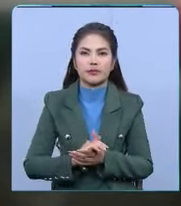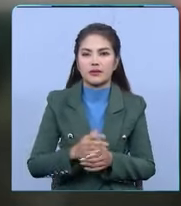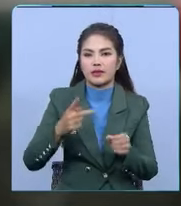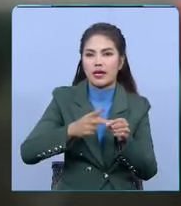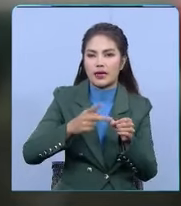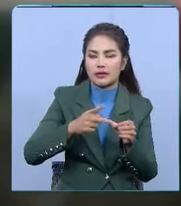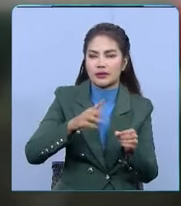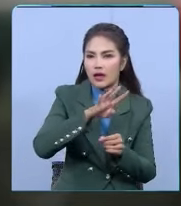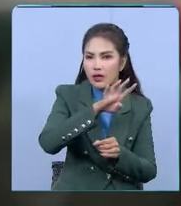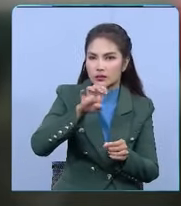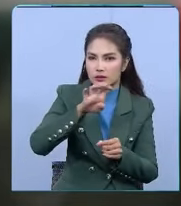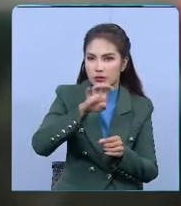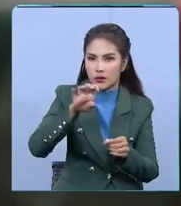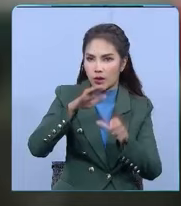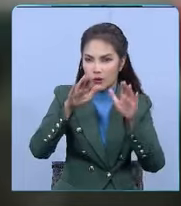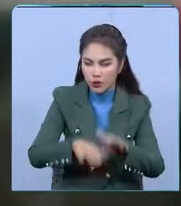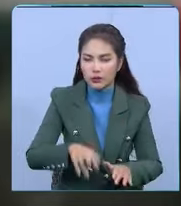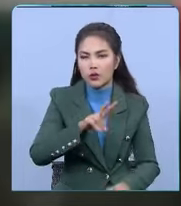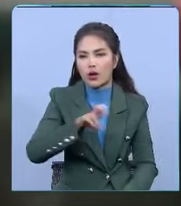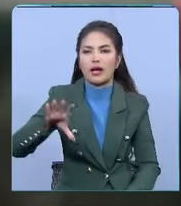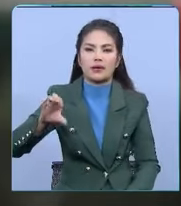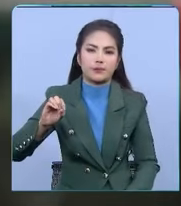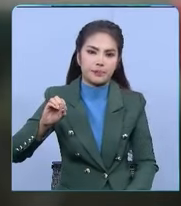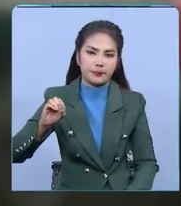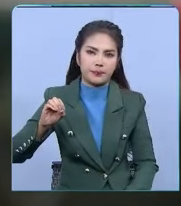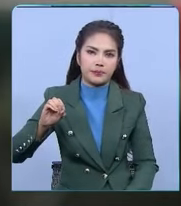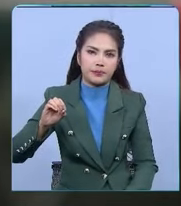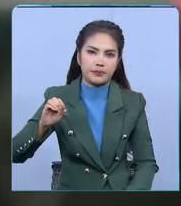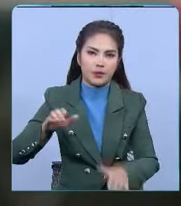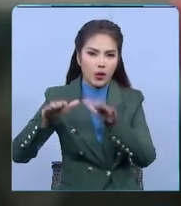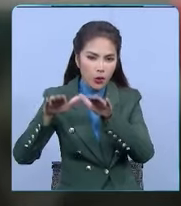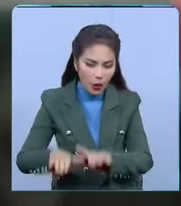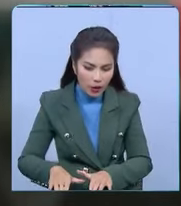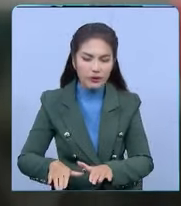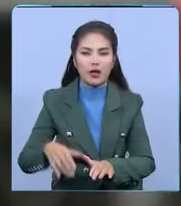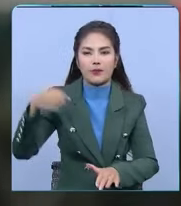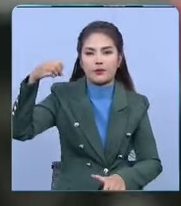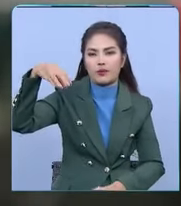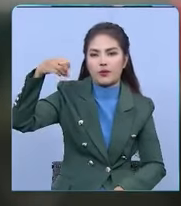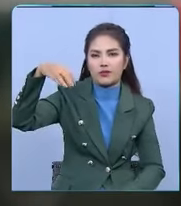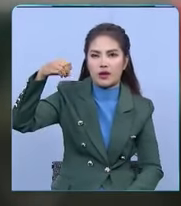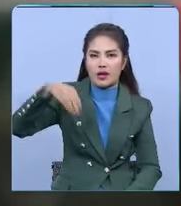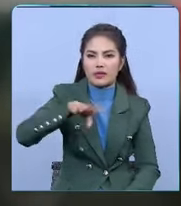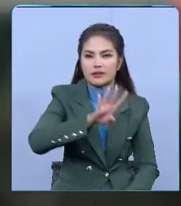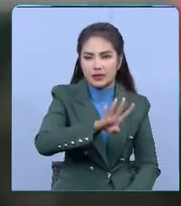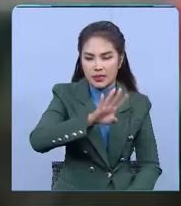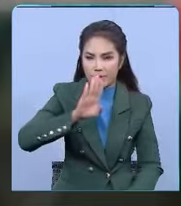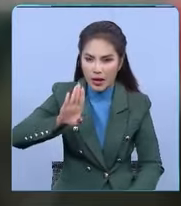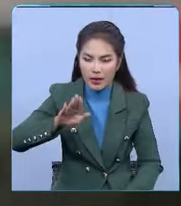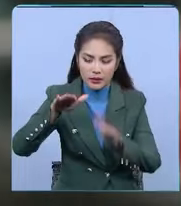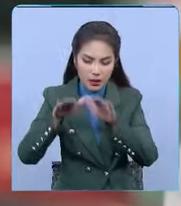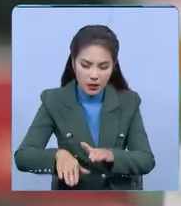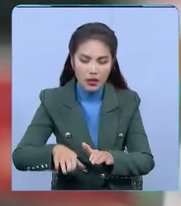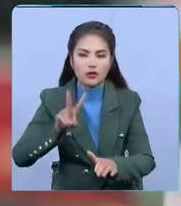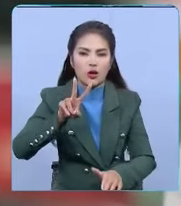430บาทเหลือ250บาทลดราคาไฟฟ้าจาก4บาท70เหลือ2บาท